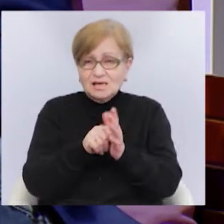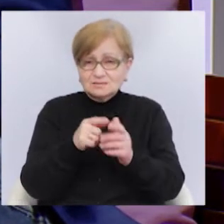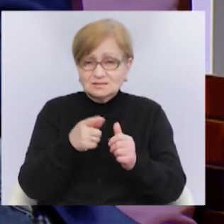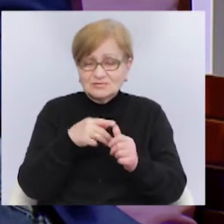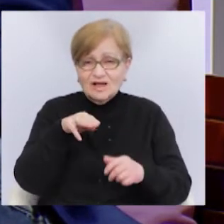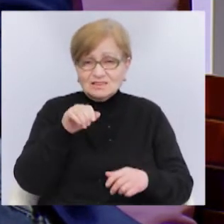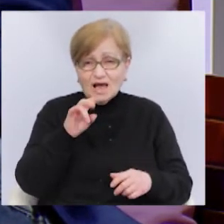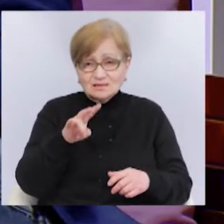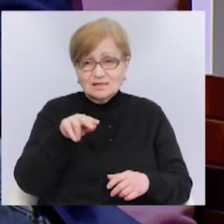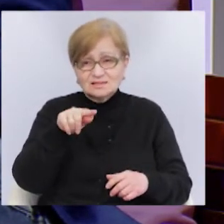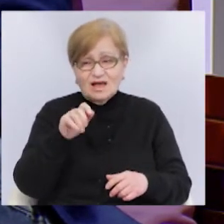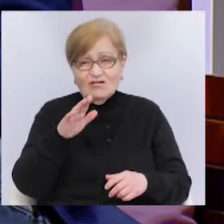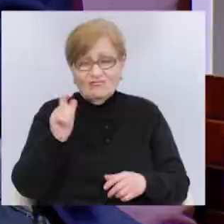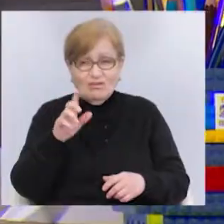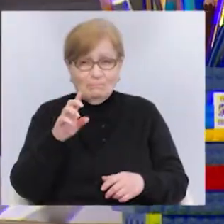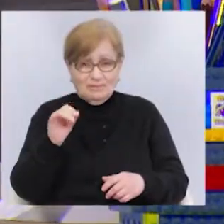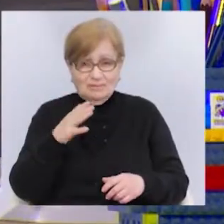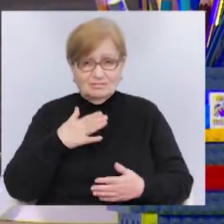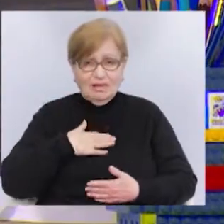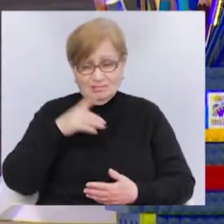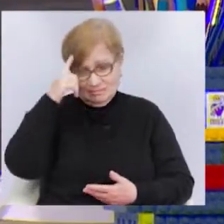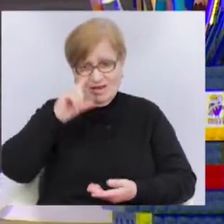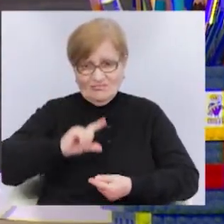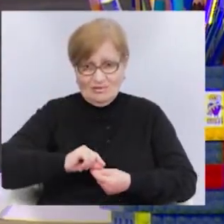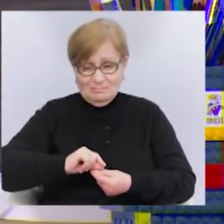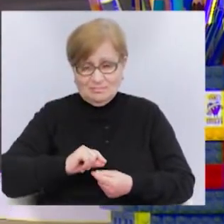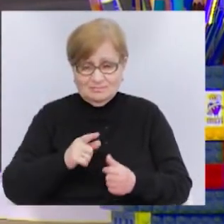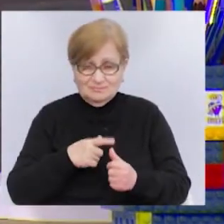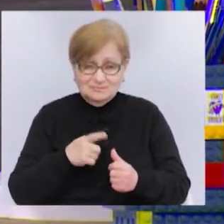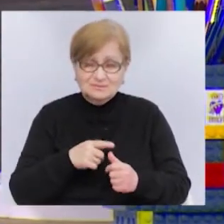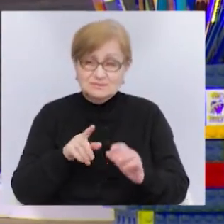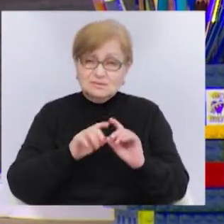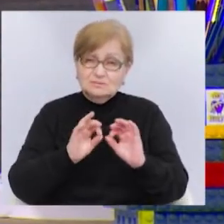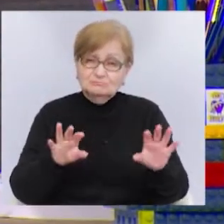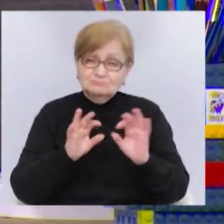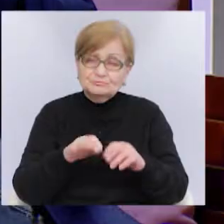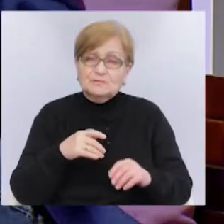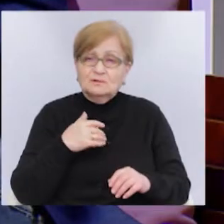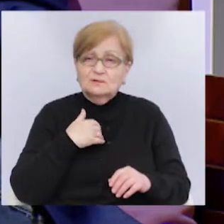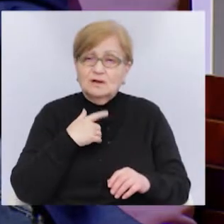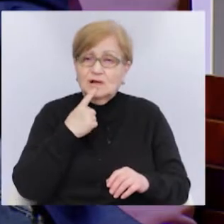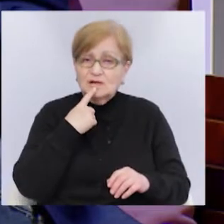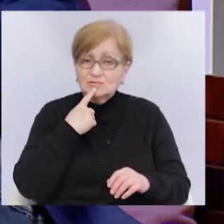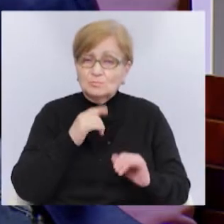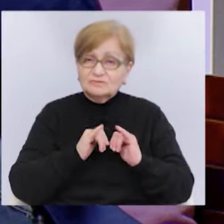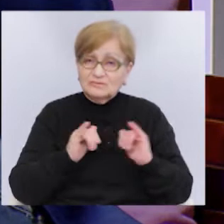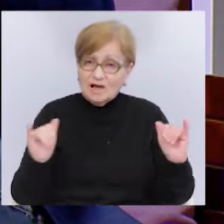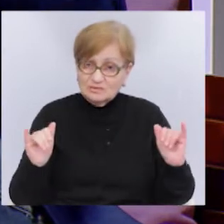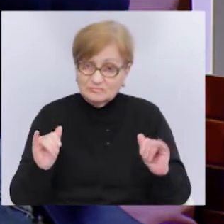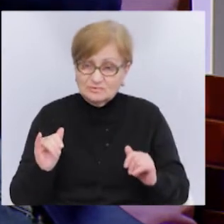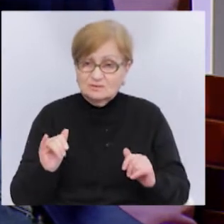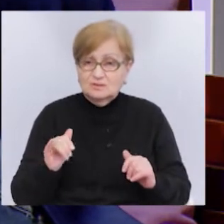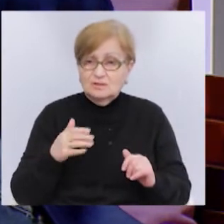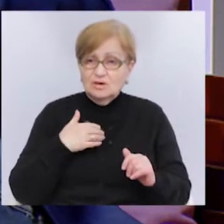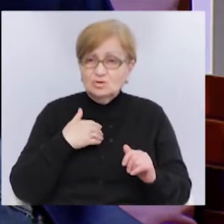ანასტასია მოიფიქრა, ხო, ანასტასია. ძალიან სახელი არის. ჩვენი გადაცემის თემა არის ეს ენობრივი განვითარება და რაღაცნაირად